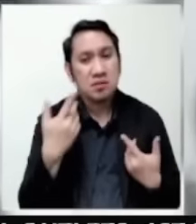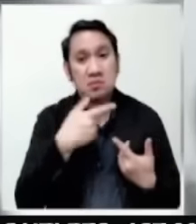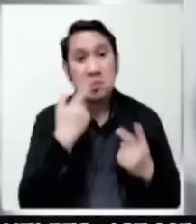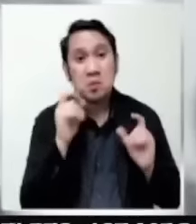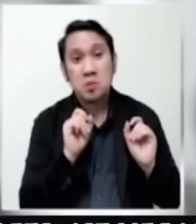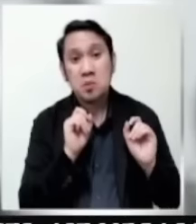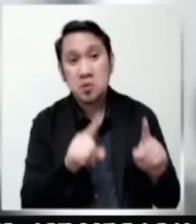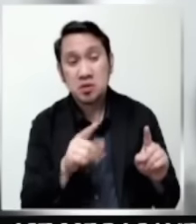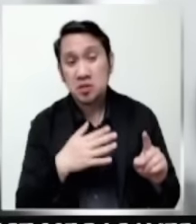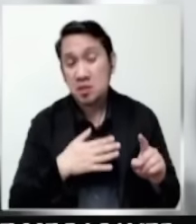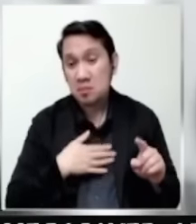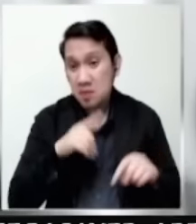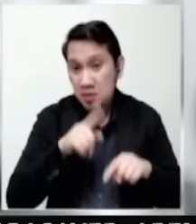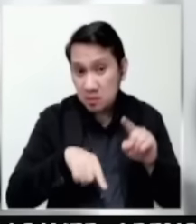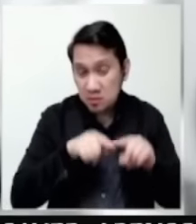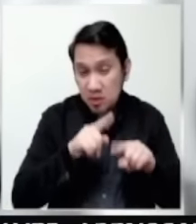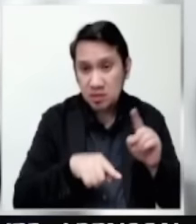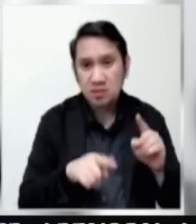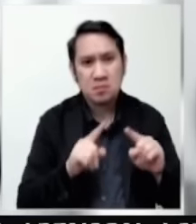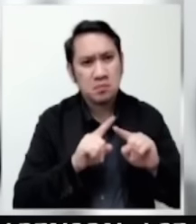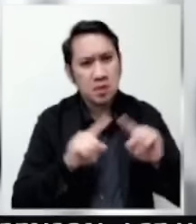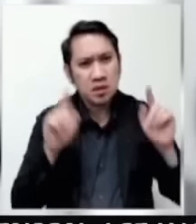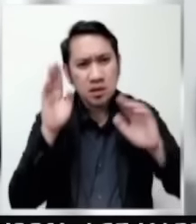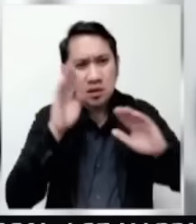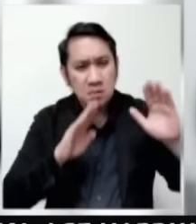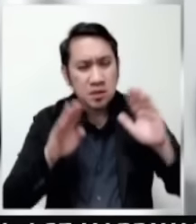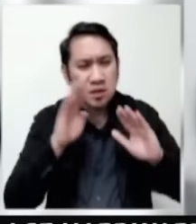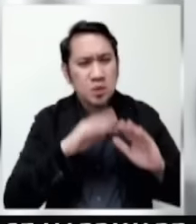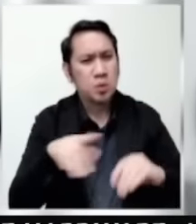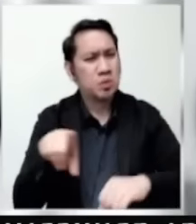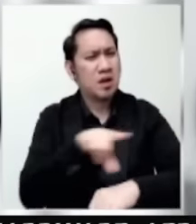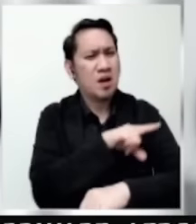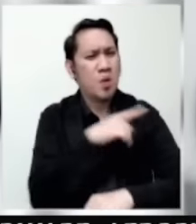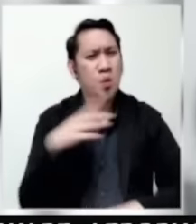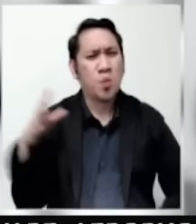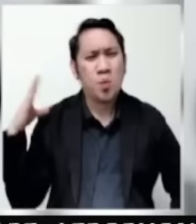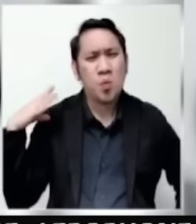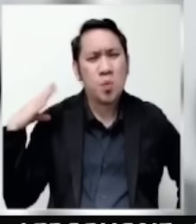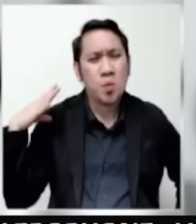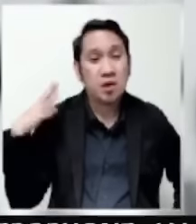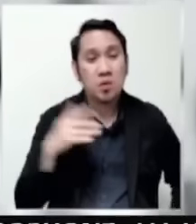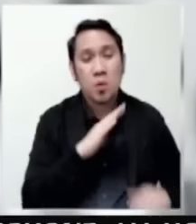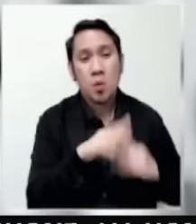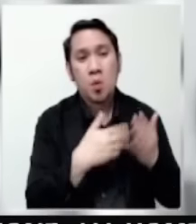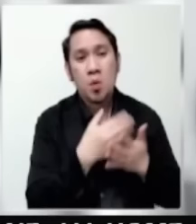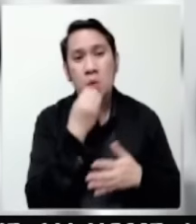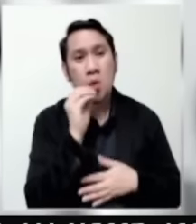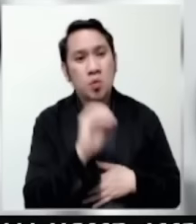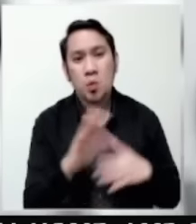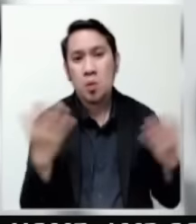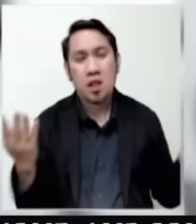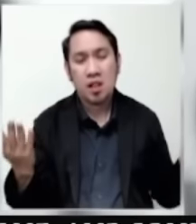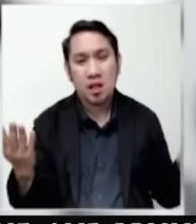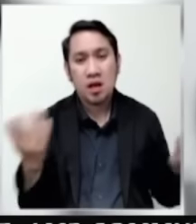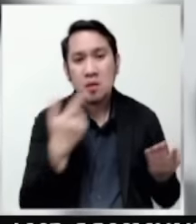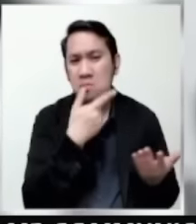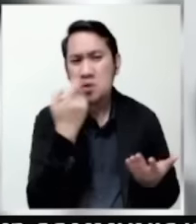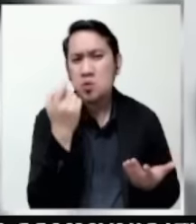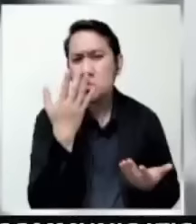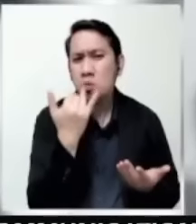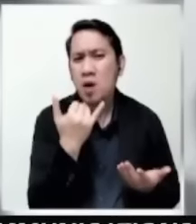ko. Eh, ang problema nga, sa sobrang tagal po, sir, yung mga lahat ng mag-order sa akin, umalis na sila kasi bakit daw ganun